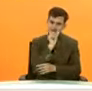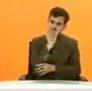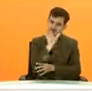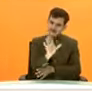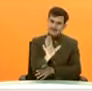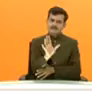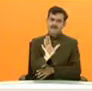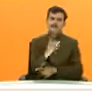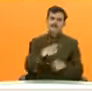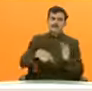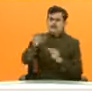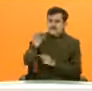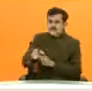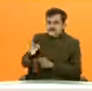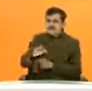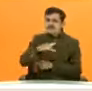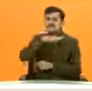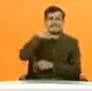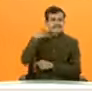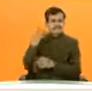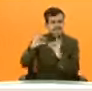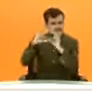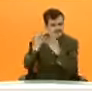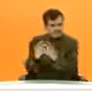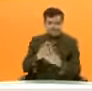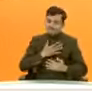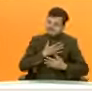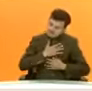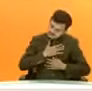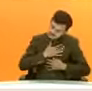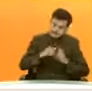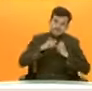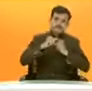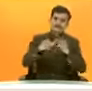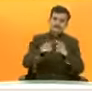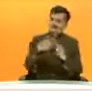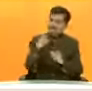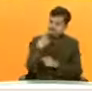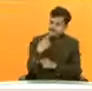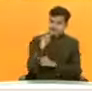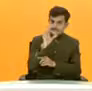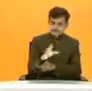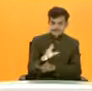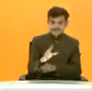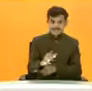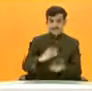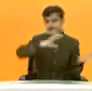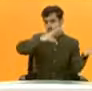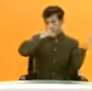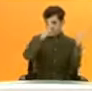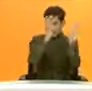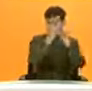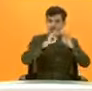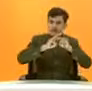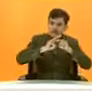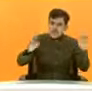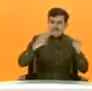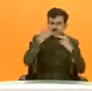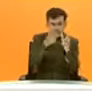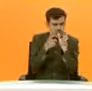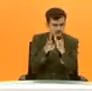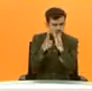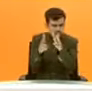उन्होंने मृतकों के परिवारजनों के प्रति संवेदनाएं प्रकट की है। पूरा विश्व आतंकवाद के